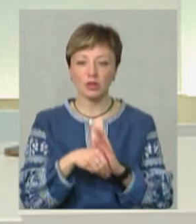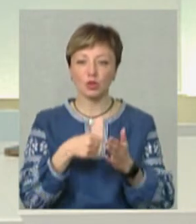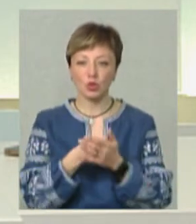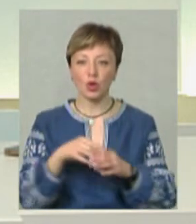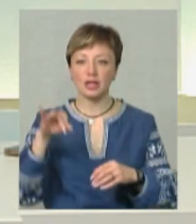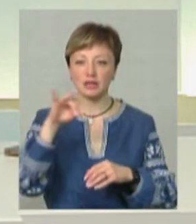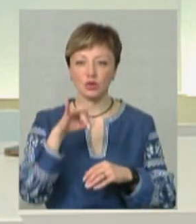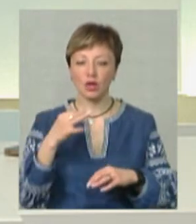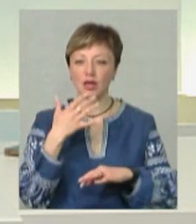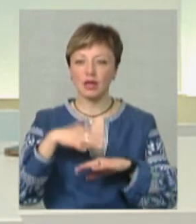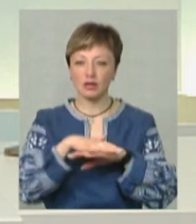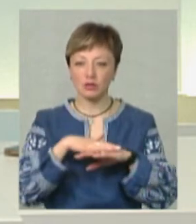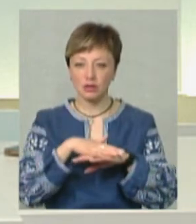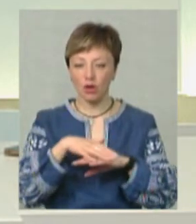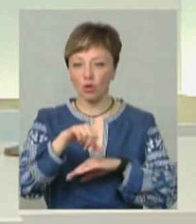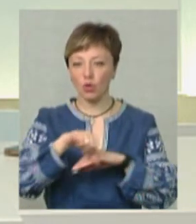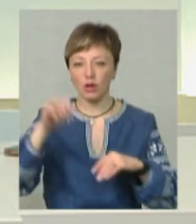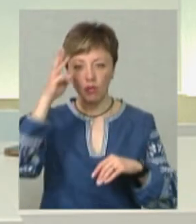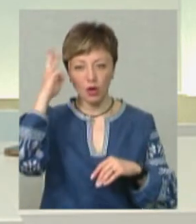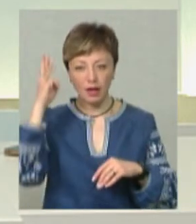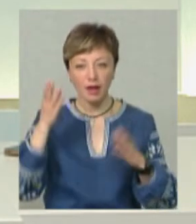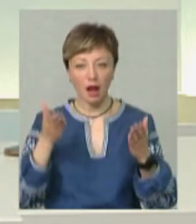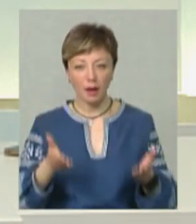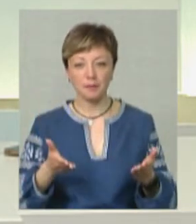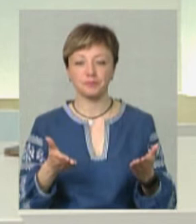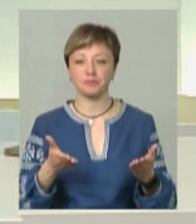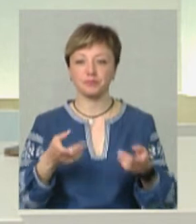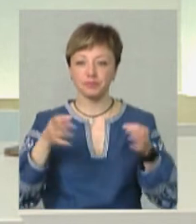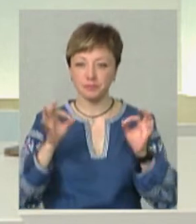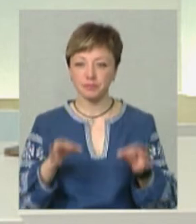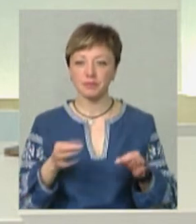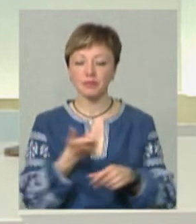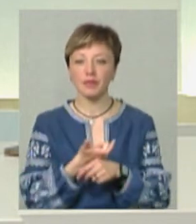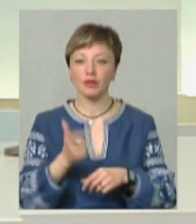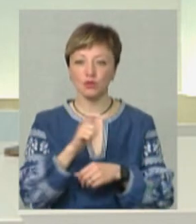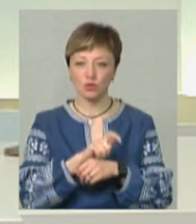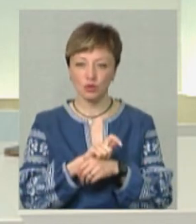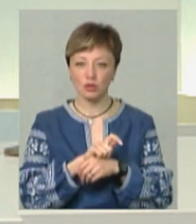до історико-етнографічних кордонів Поділля, адже Поділля насправді дуже